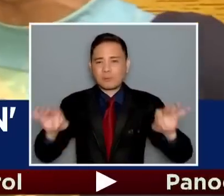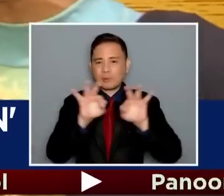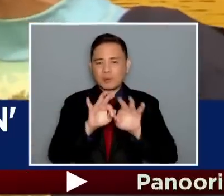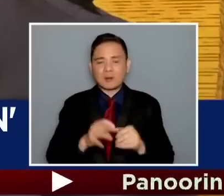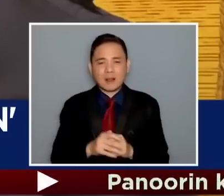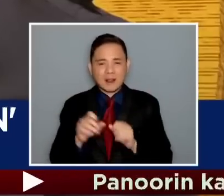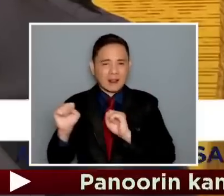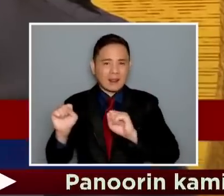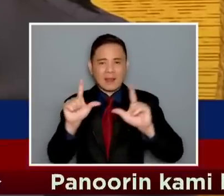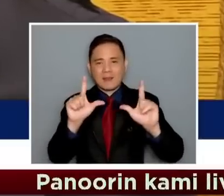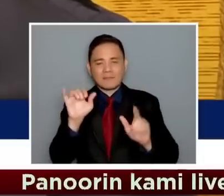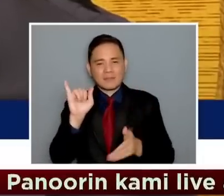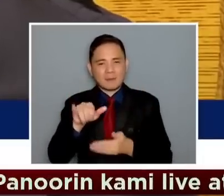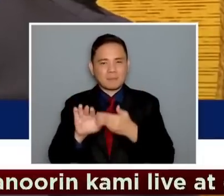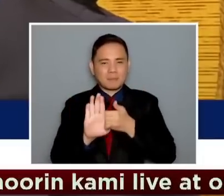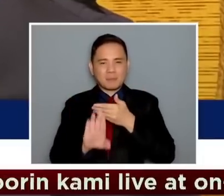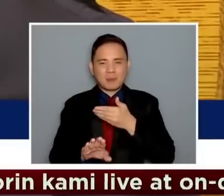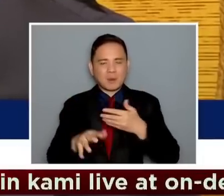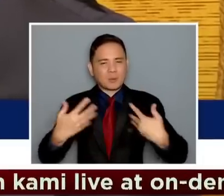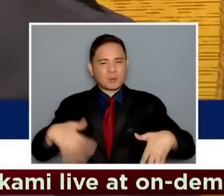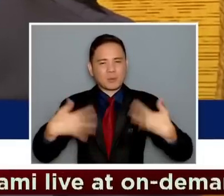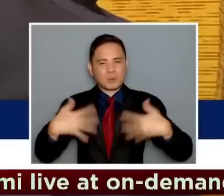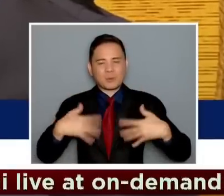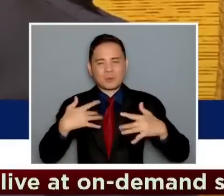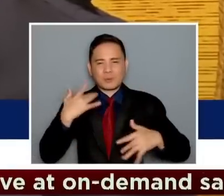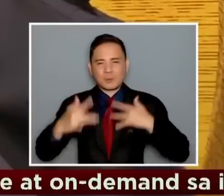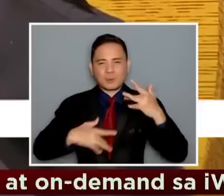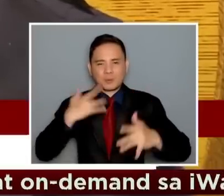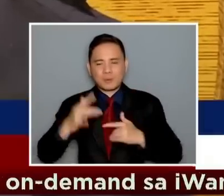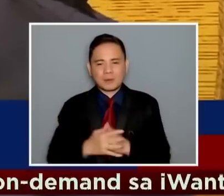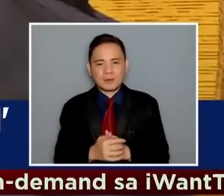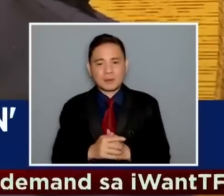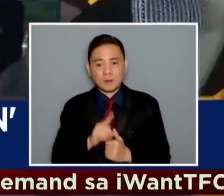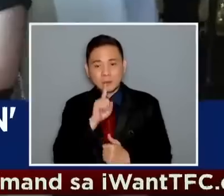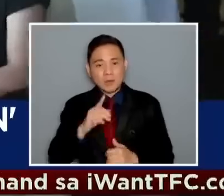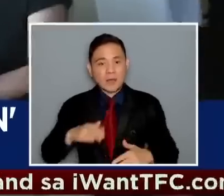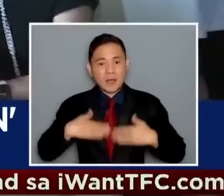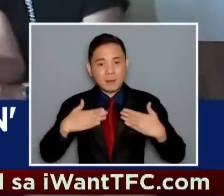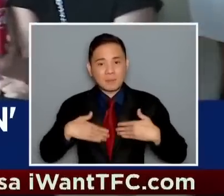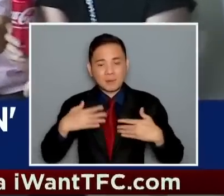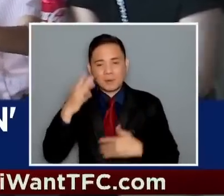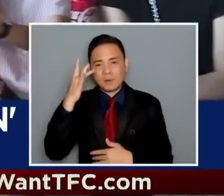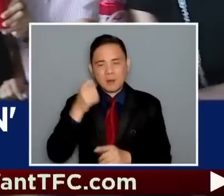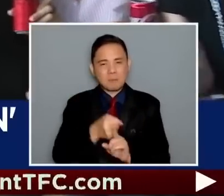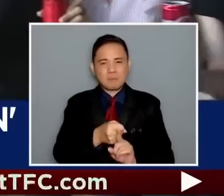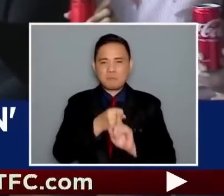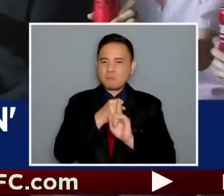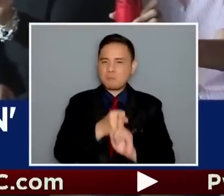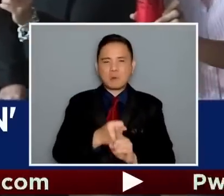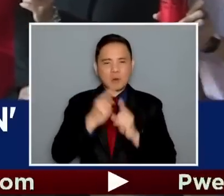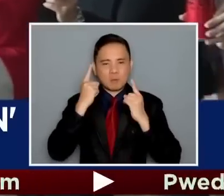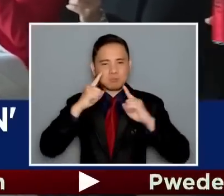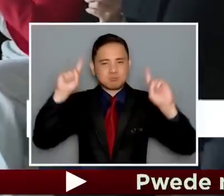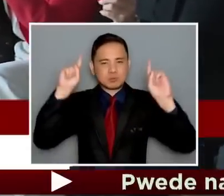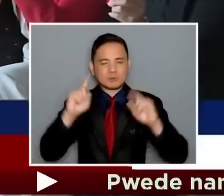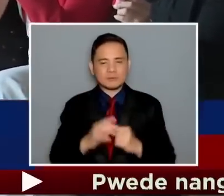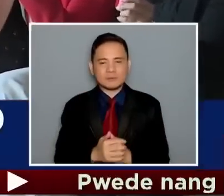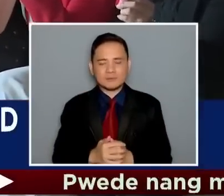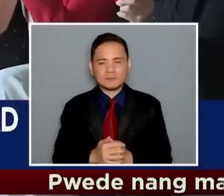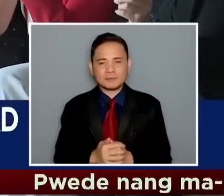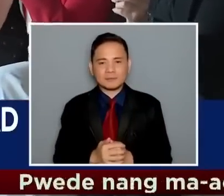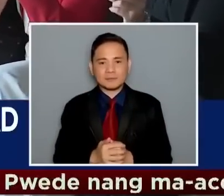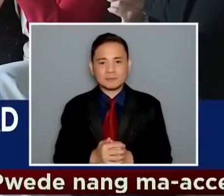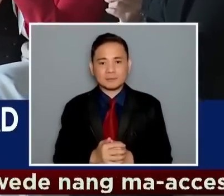pinakahuling nakabalik. Ang saya na we're really going back with a bang. Sa patuloy na selebrasyon ng Women's